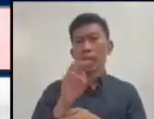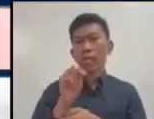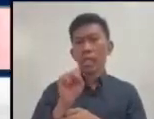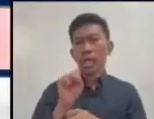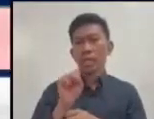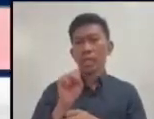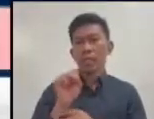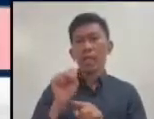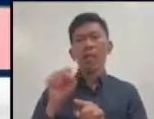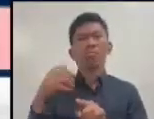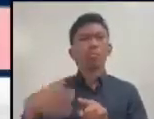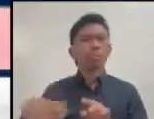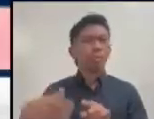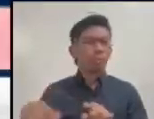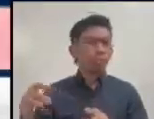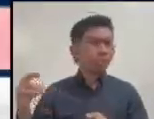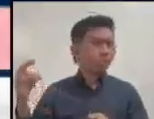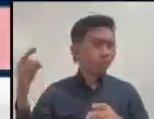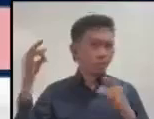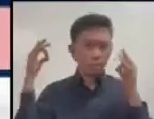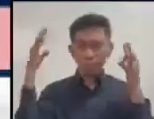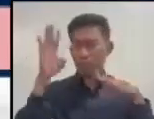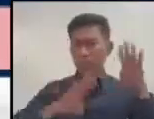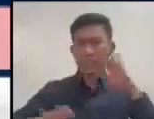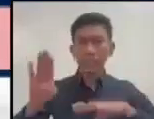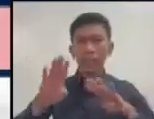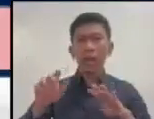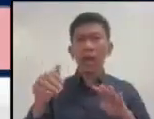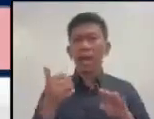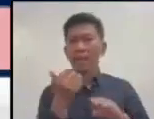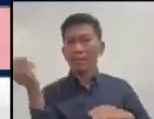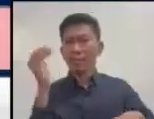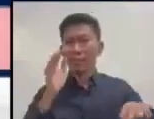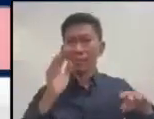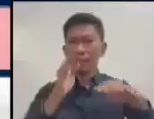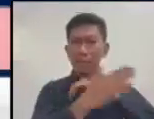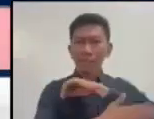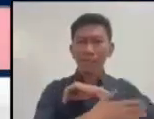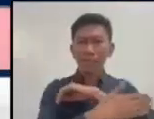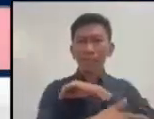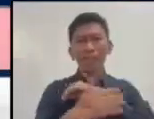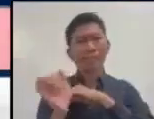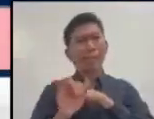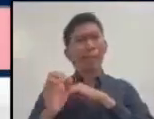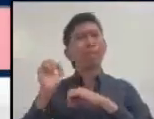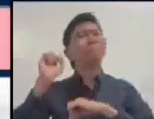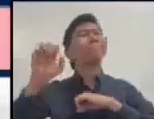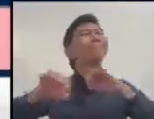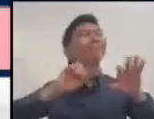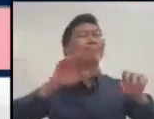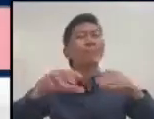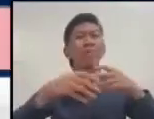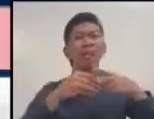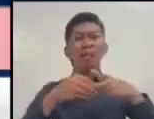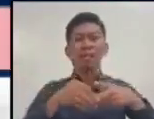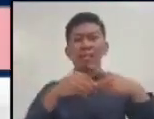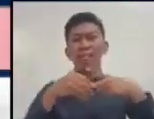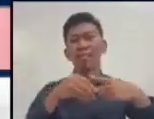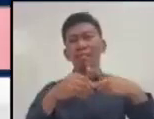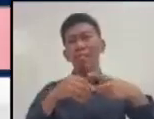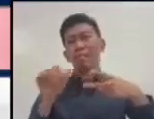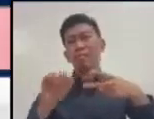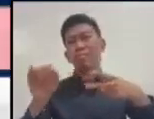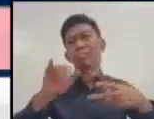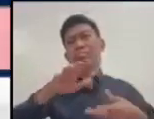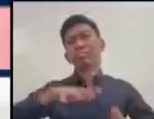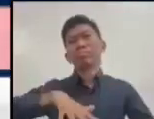mga bansa na nagtatapon din ng iba pang mga plastic trade nila na kung saan